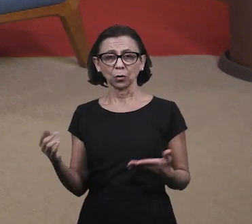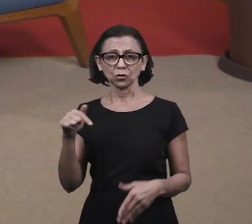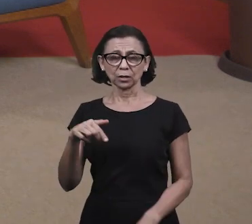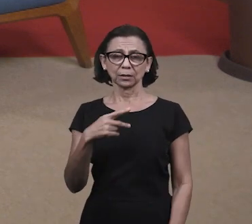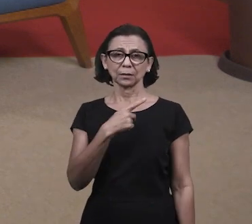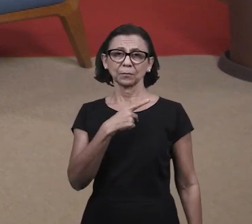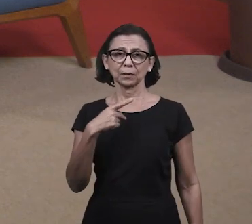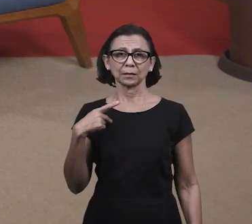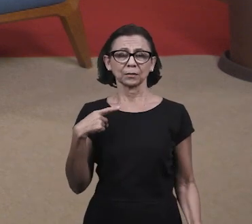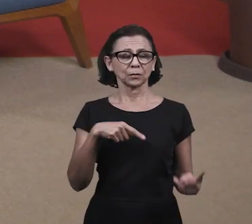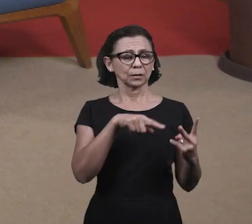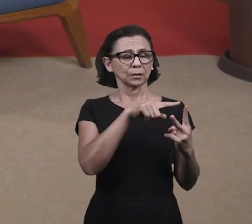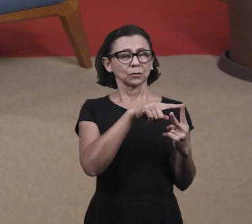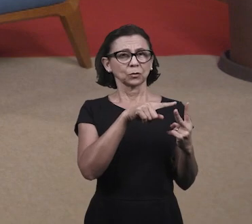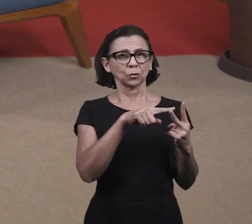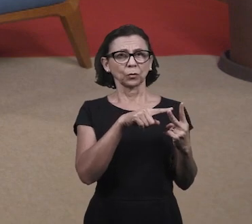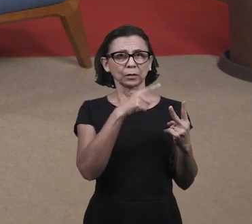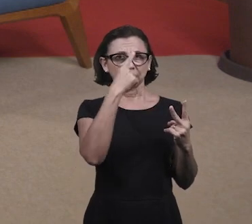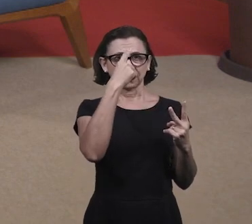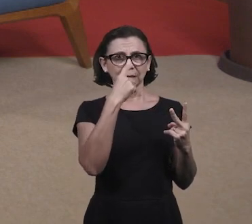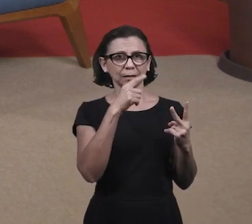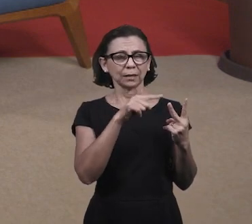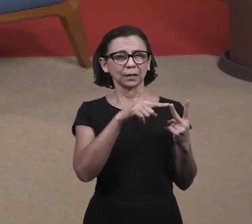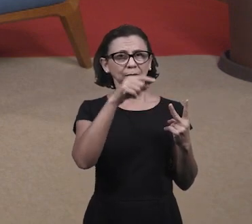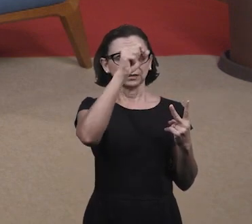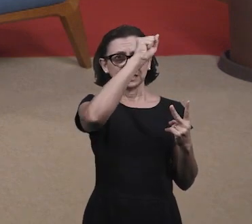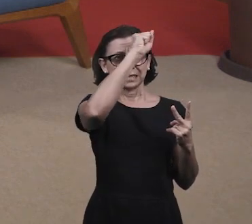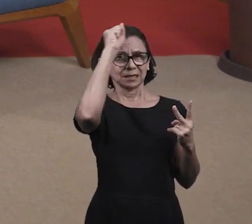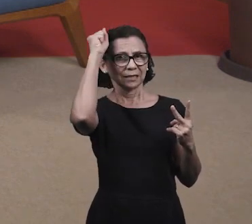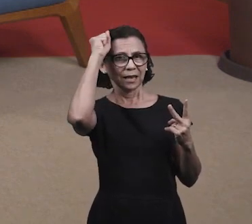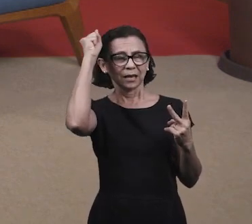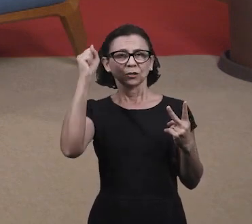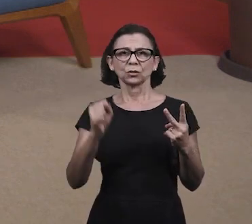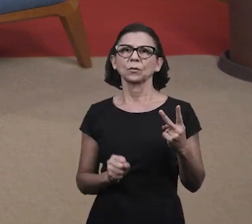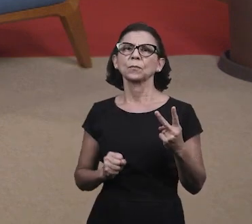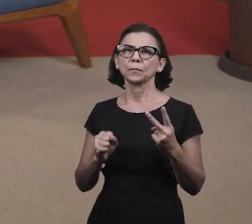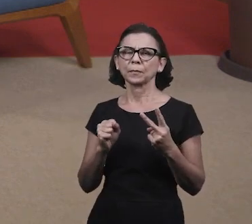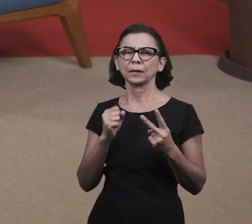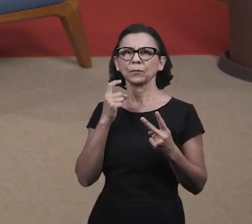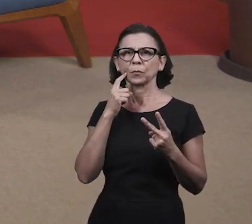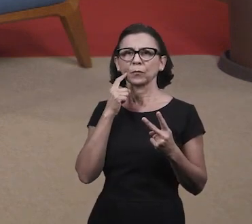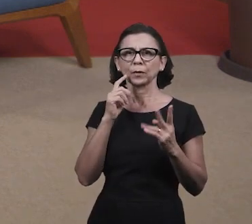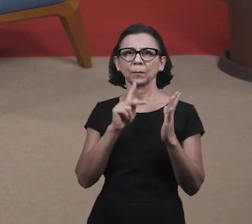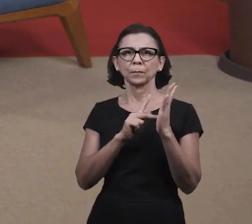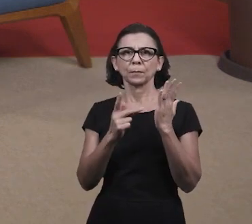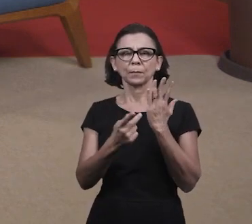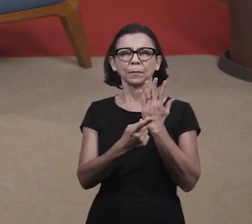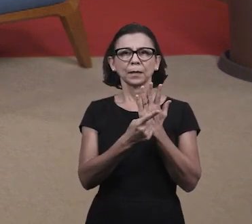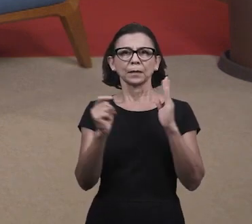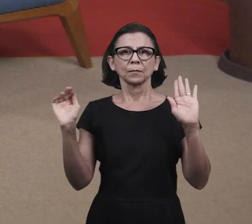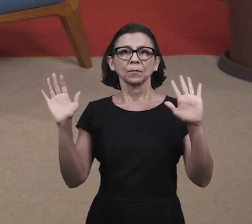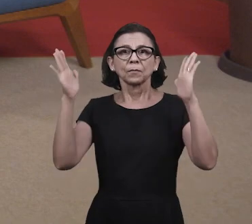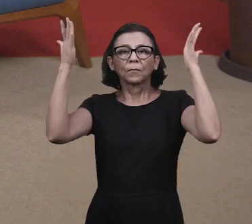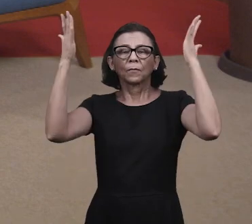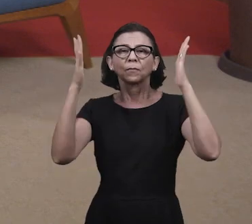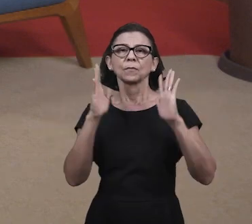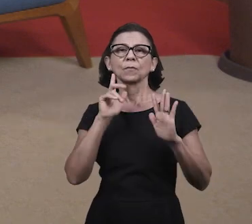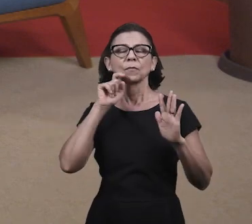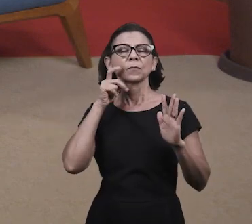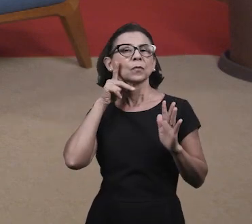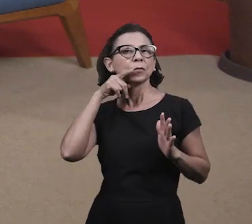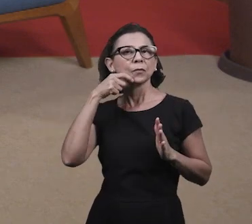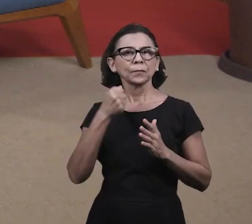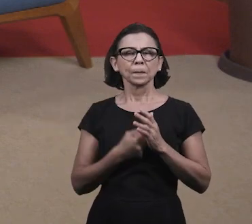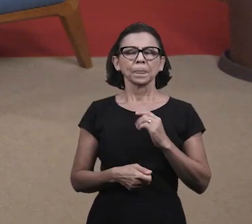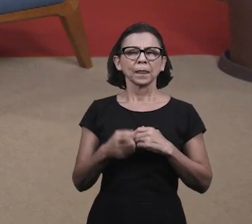Leçon du Manine, je reçois le pasteur Daniel Moreira et Serge Souza. Nous allons discuter sur la parabole de la grande scène en focalisant sur les invitations qui ont